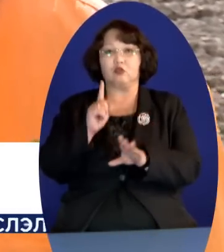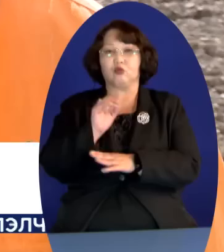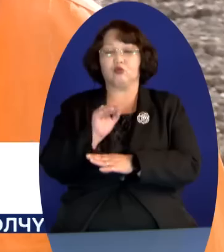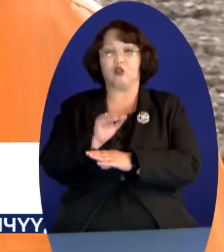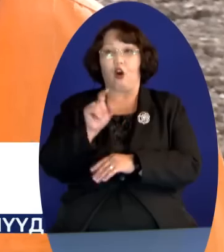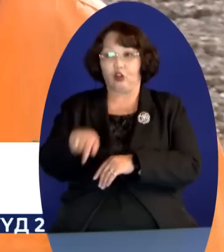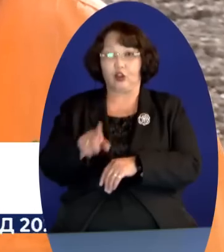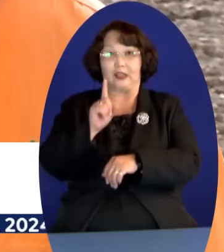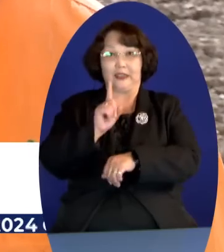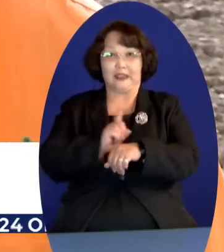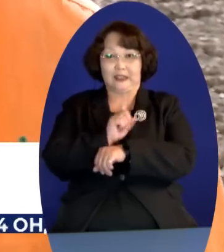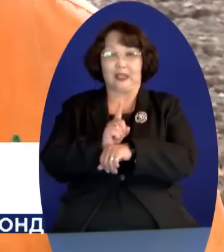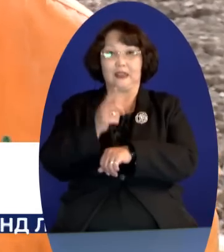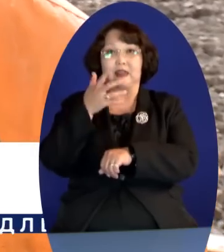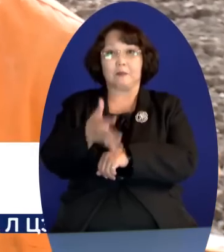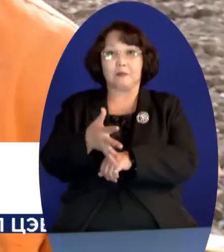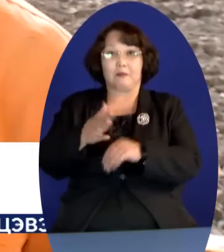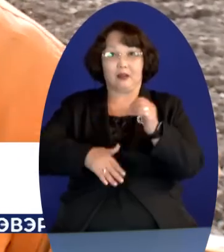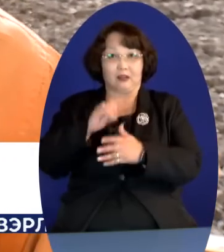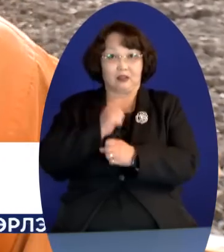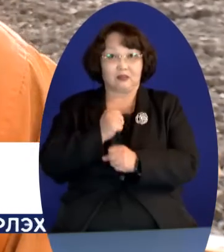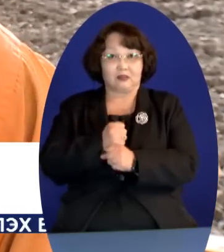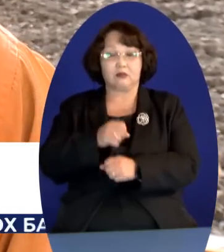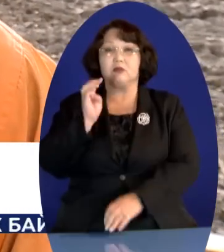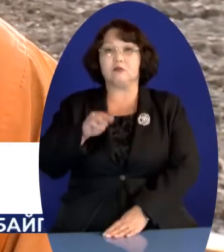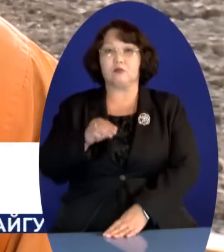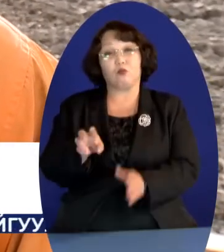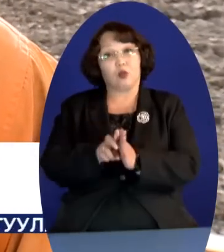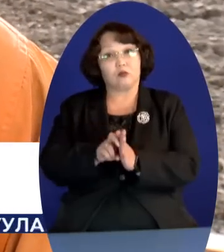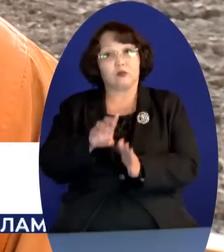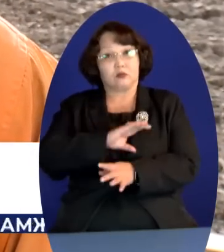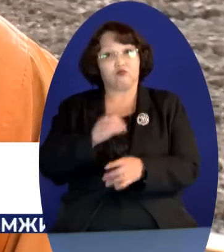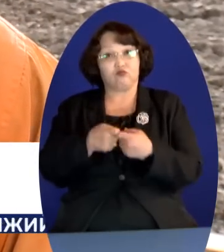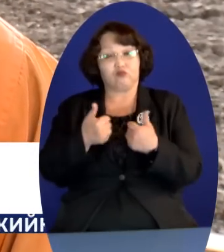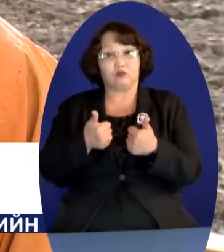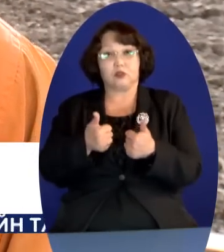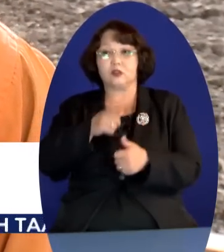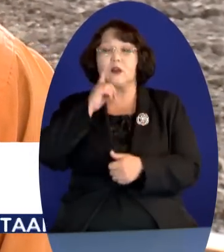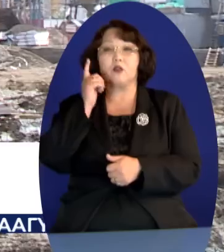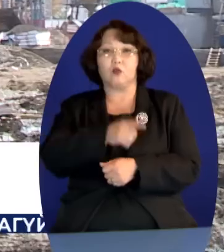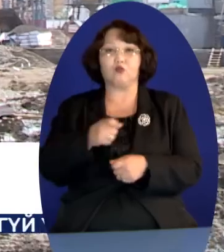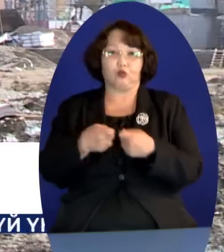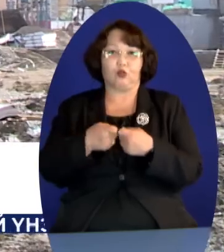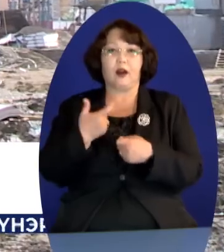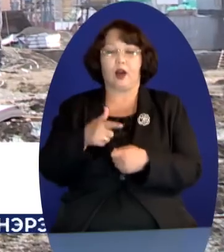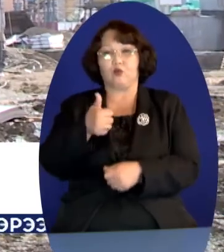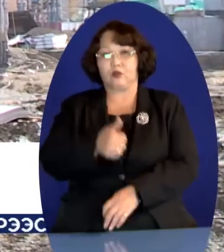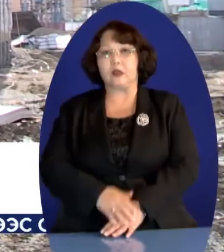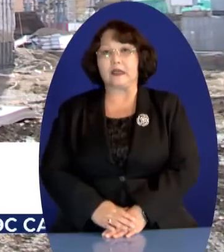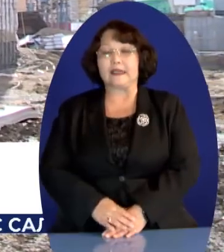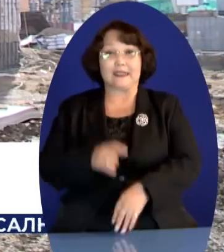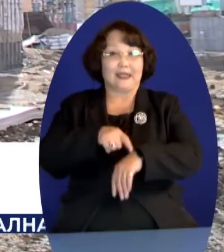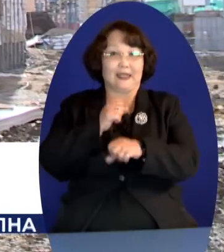цагийн 5,000 төгрөгөөр барилгын ажил хийж байна шүү дээ. Тий. Хэр боломжийн цалин? Залуу хүмүүст гайгуулах. Цагийн